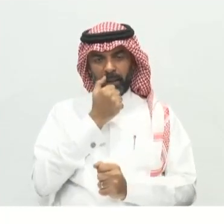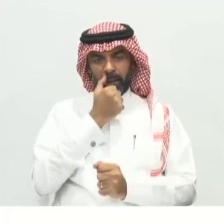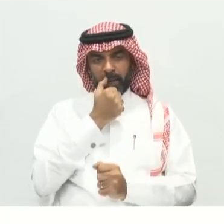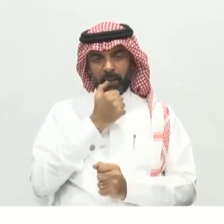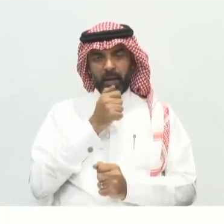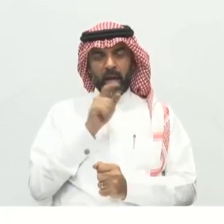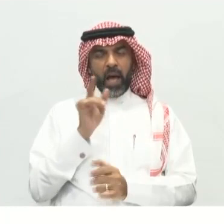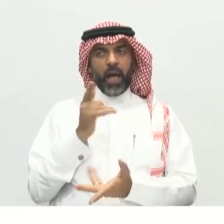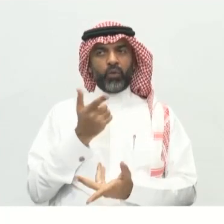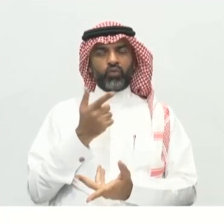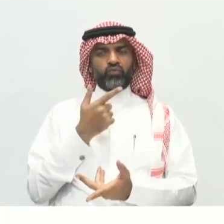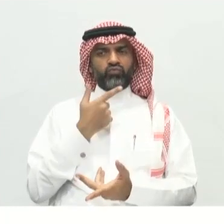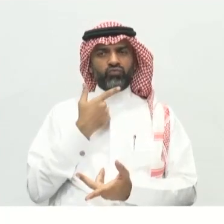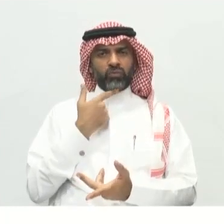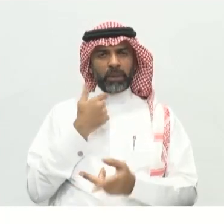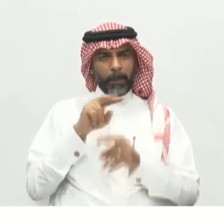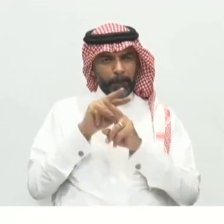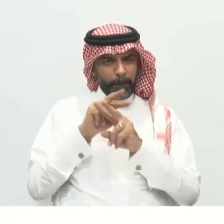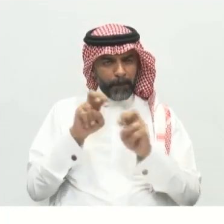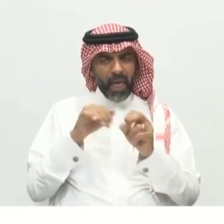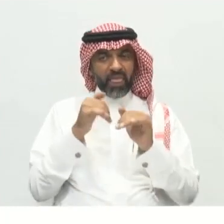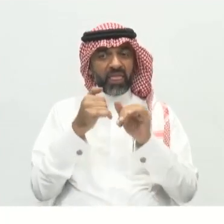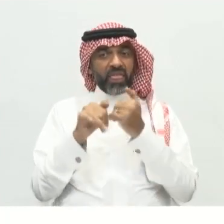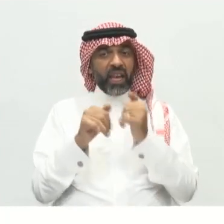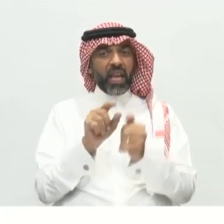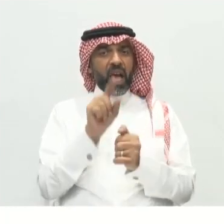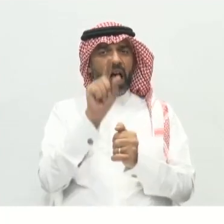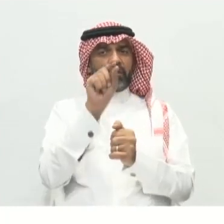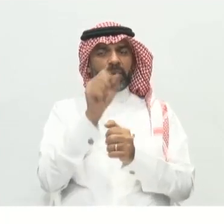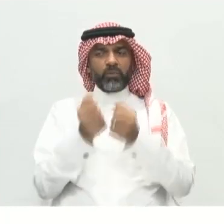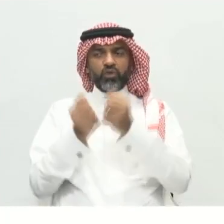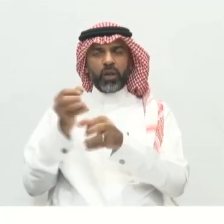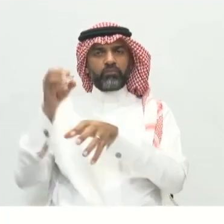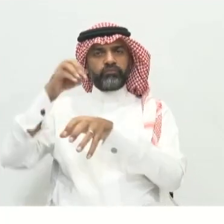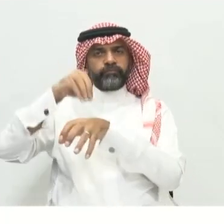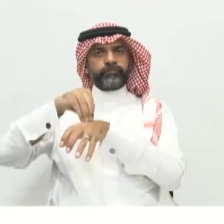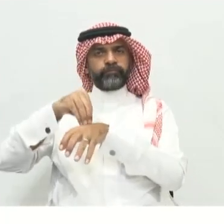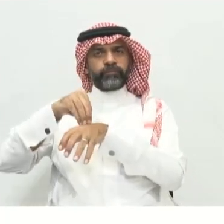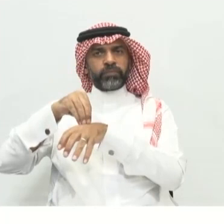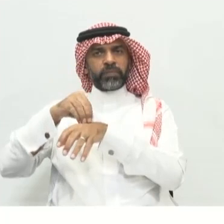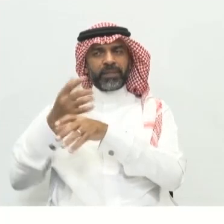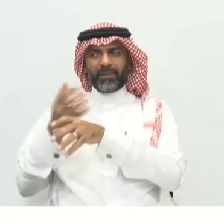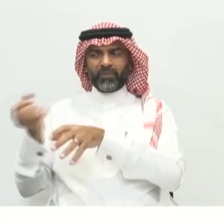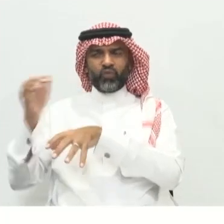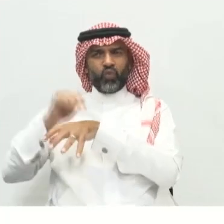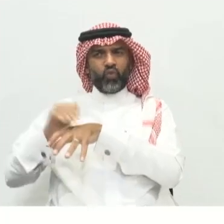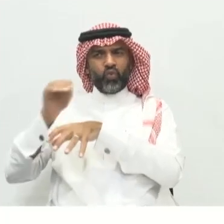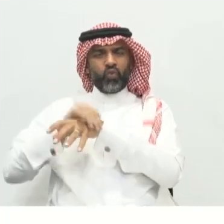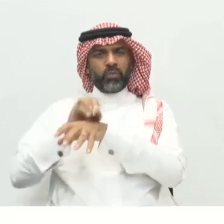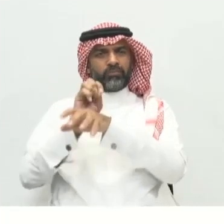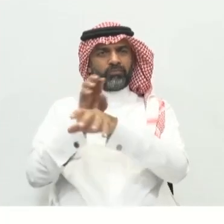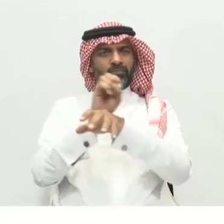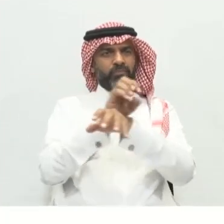ايجاد او تتضمن ايجاد الطريق الامثل لاسطول من المركبات لتوصيل السلع او الخدمات